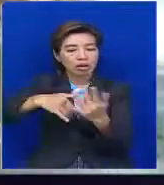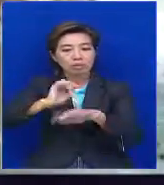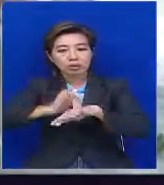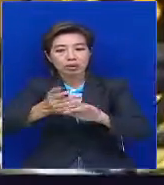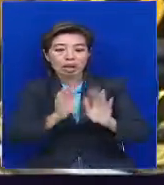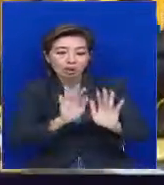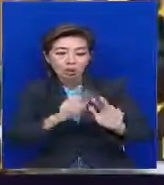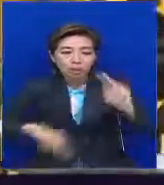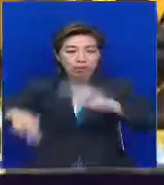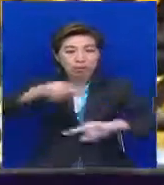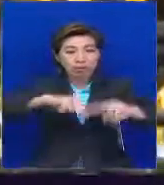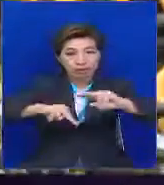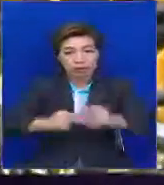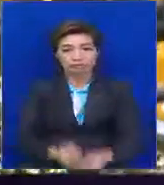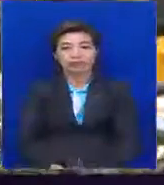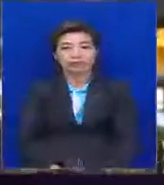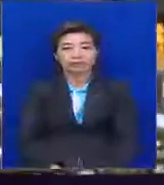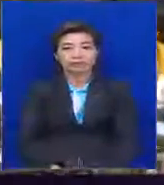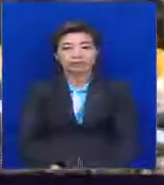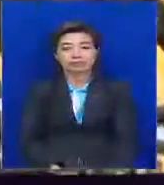อยู่อาศัยครับ